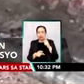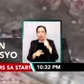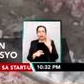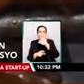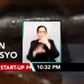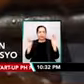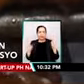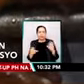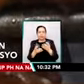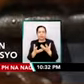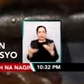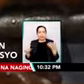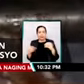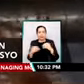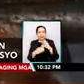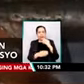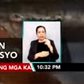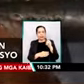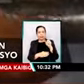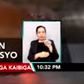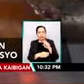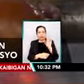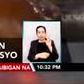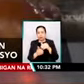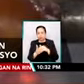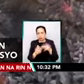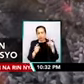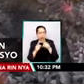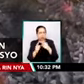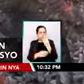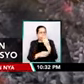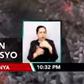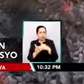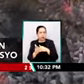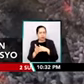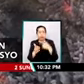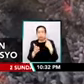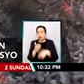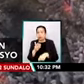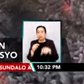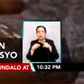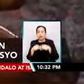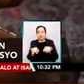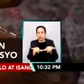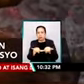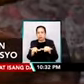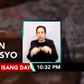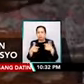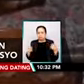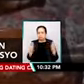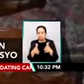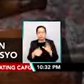isang lechona sa Chavez Street, 7,000 pesos hanggang 14,000 pesos ang presyo, depende sa laki. Nasa